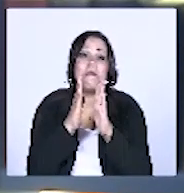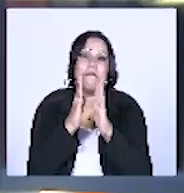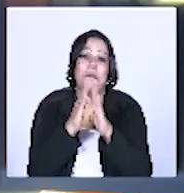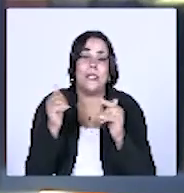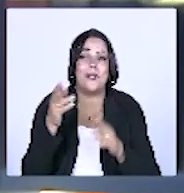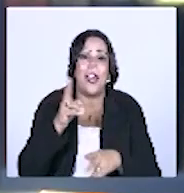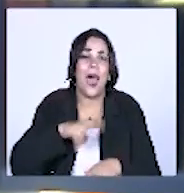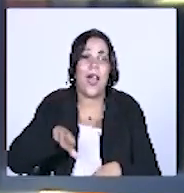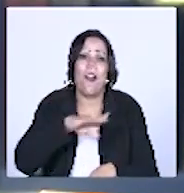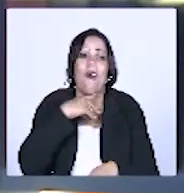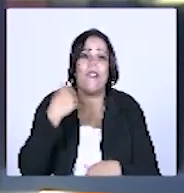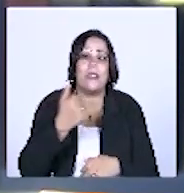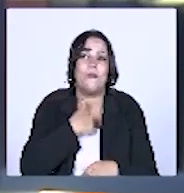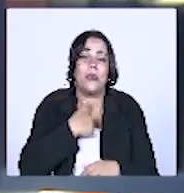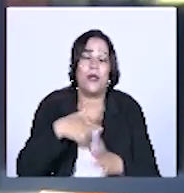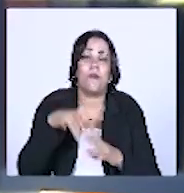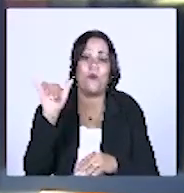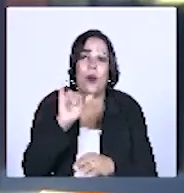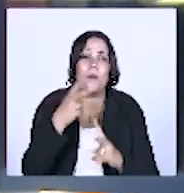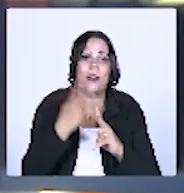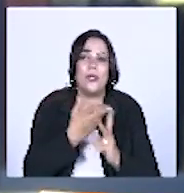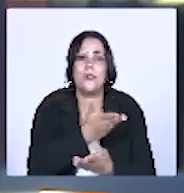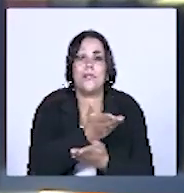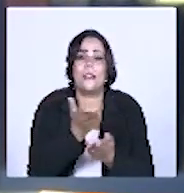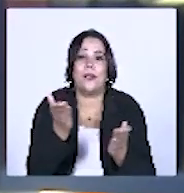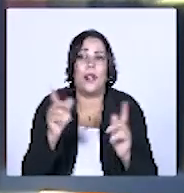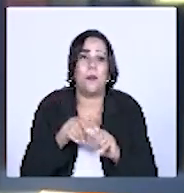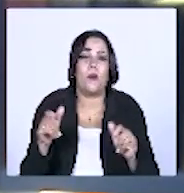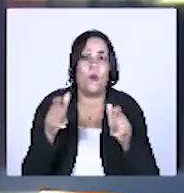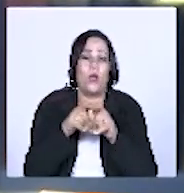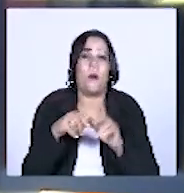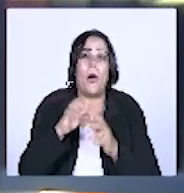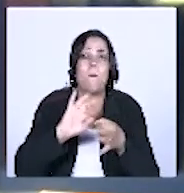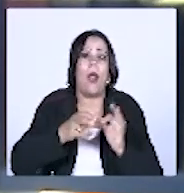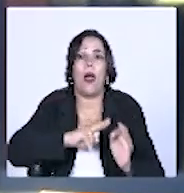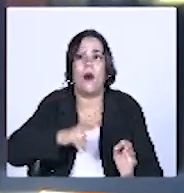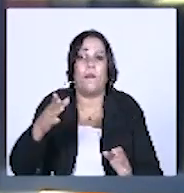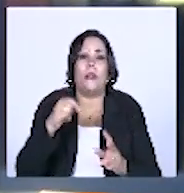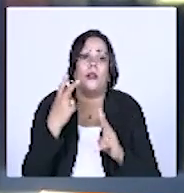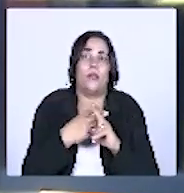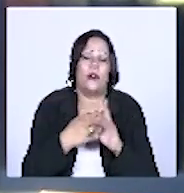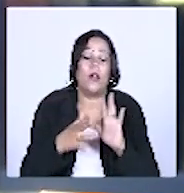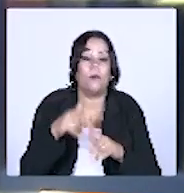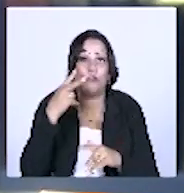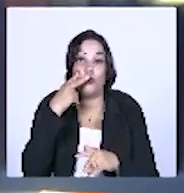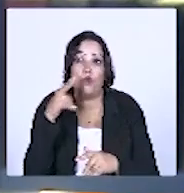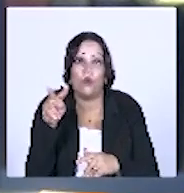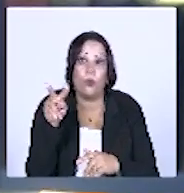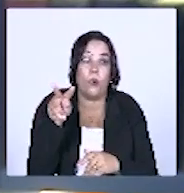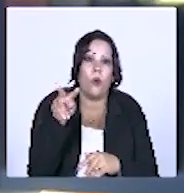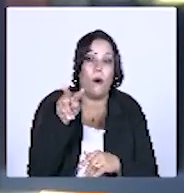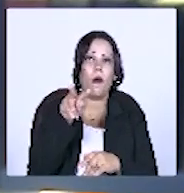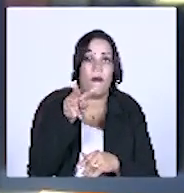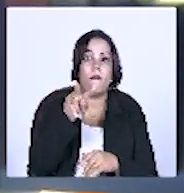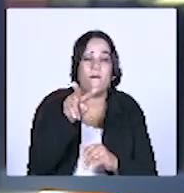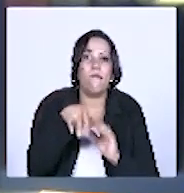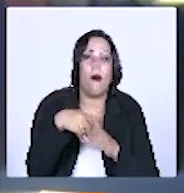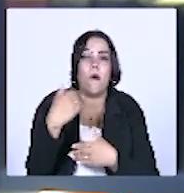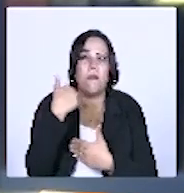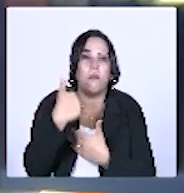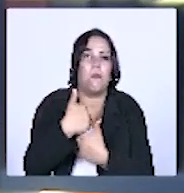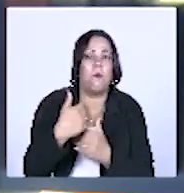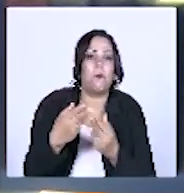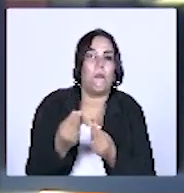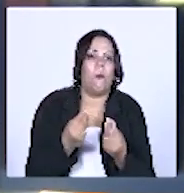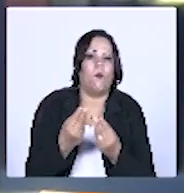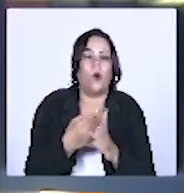محلي اعتقد انه بيهم قطاعات واسعه من المجتمع ملايين من الناس متطلعين الى مخرجات هذه